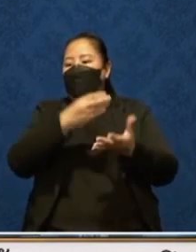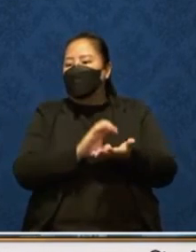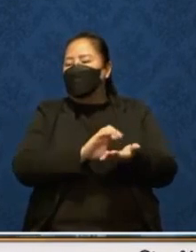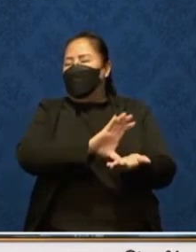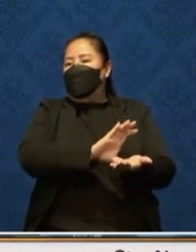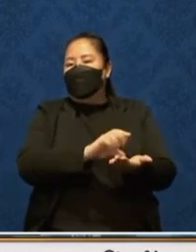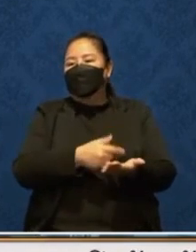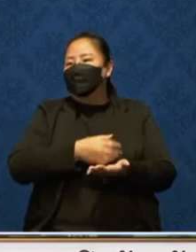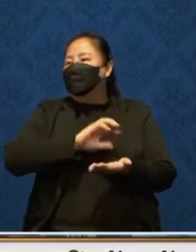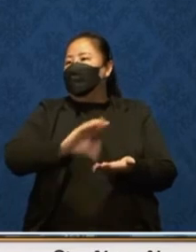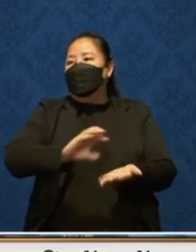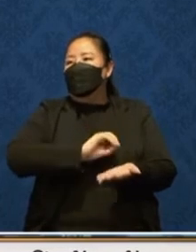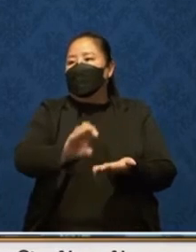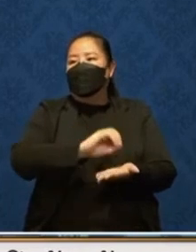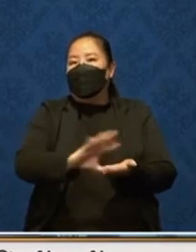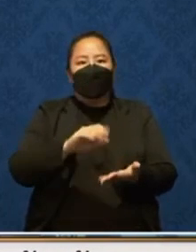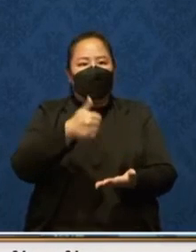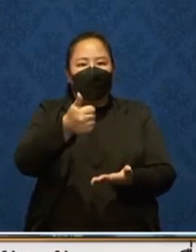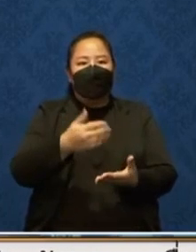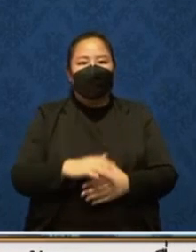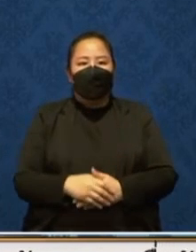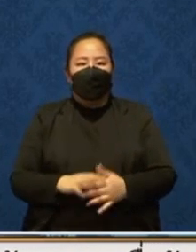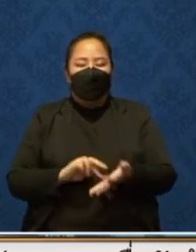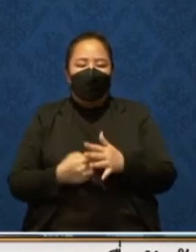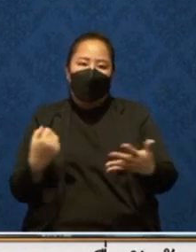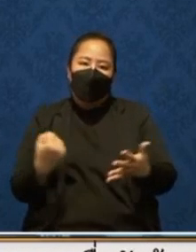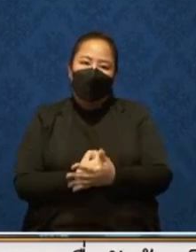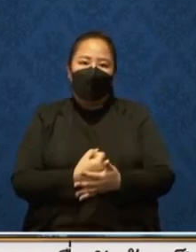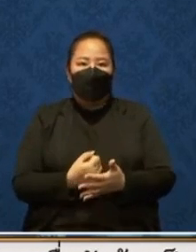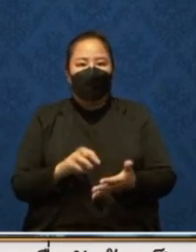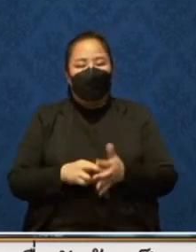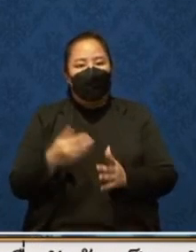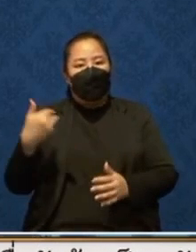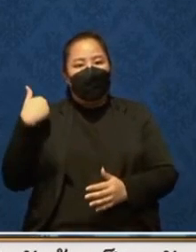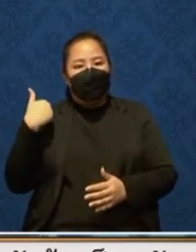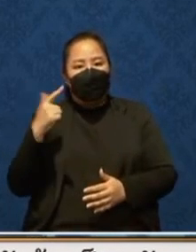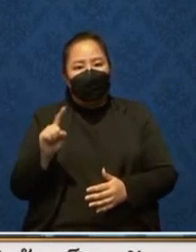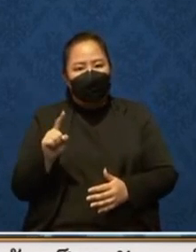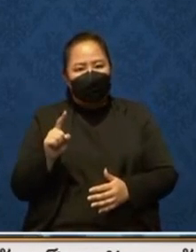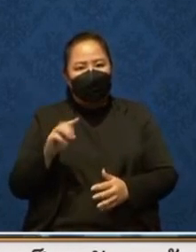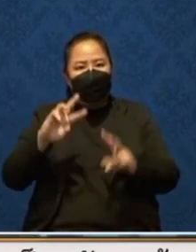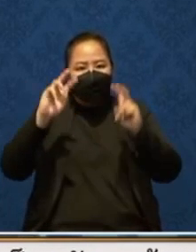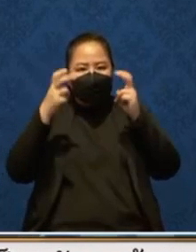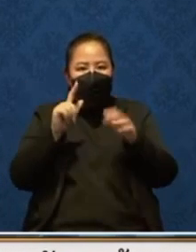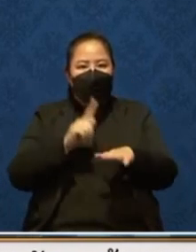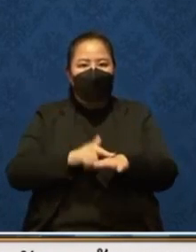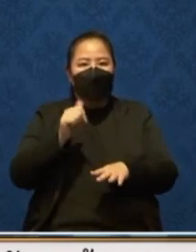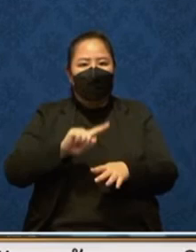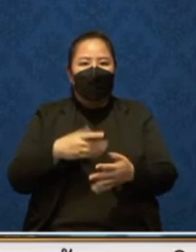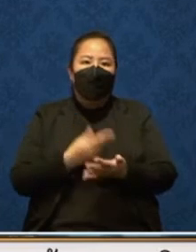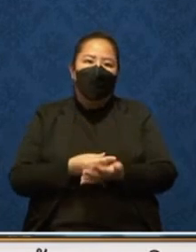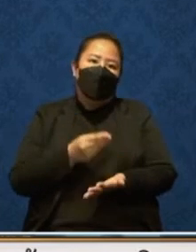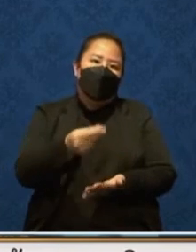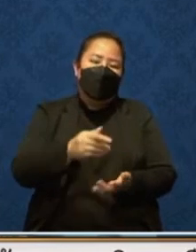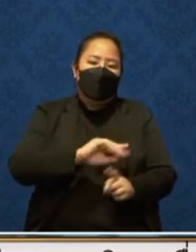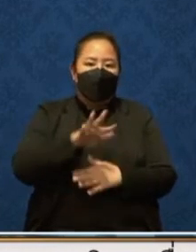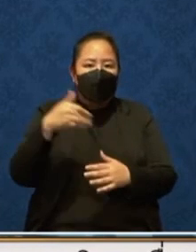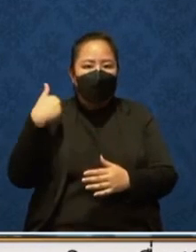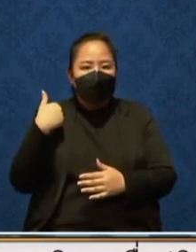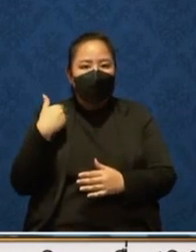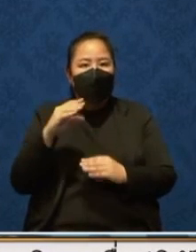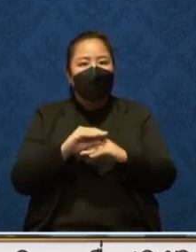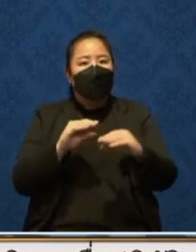ท่จะทำให้เกิดการสูนเสียสูนเสียโอกาสในการทำเรื่ที่มจำเป็นเพรทานมด rep harassmentiritual เยๆ